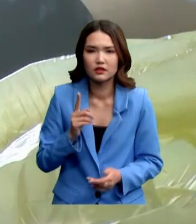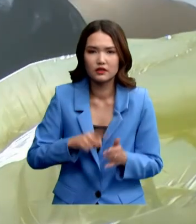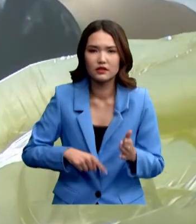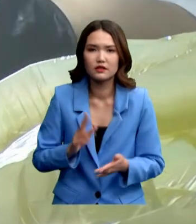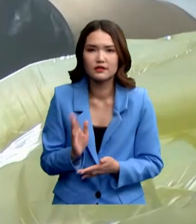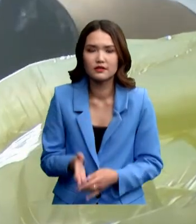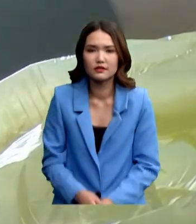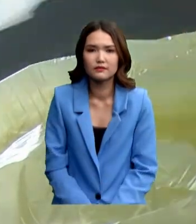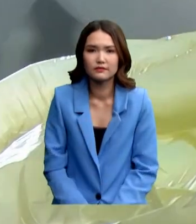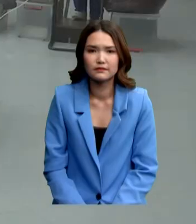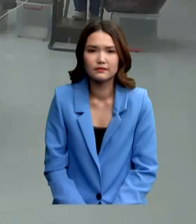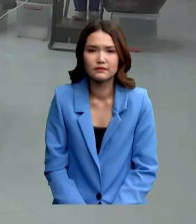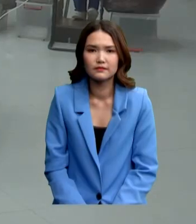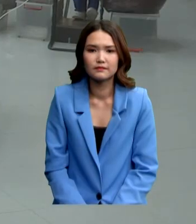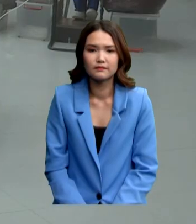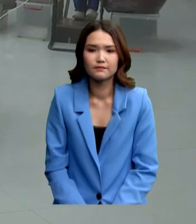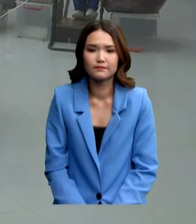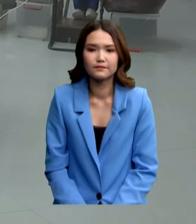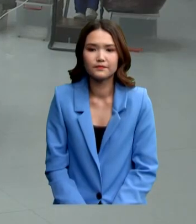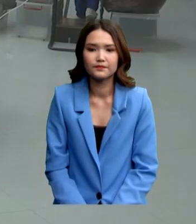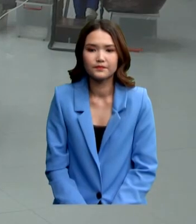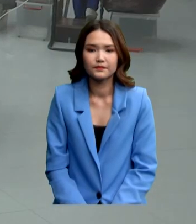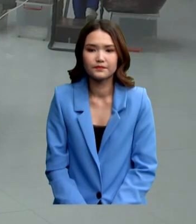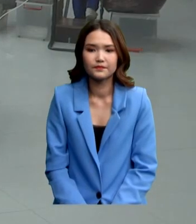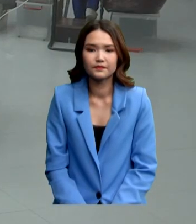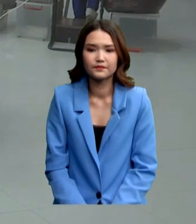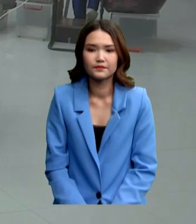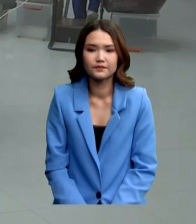Қымбат Дайырқызы, Әзілхан Уахитов, Атамекен, Бизнес, Атырау.